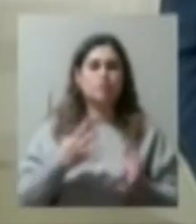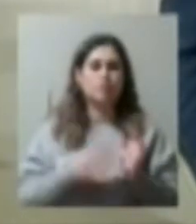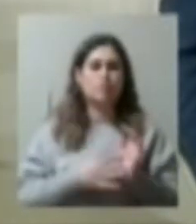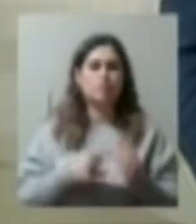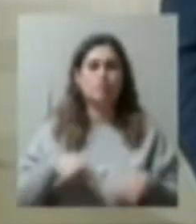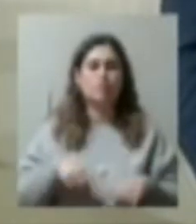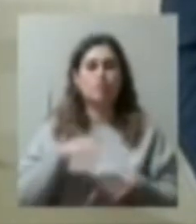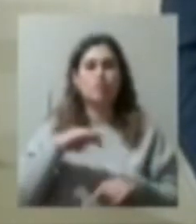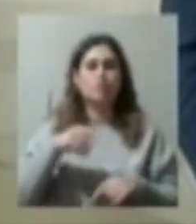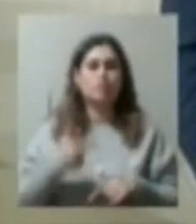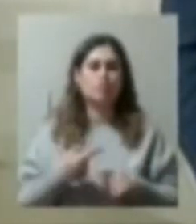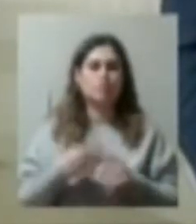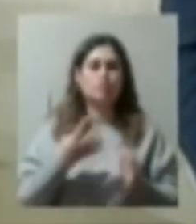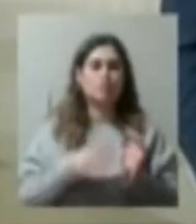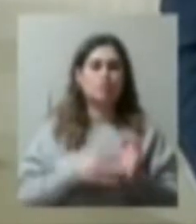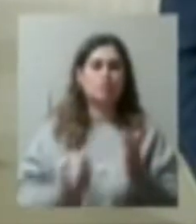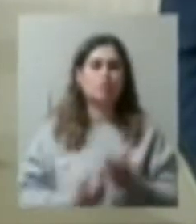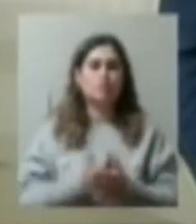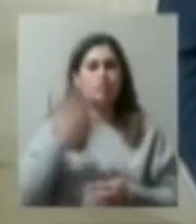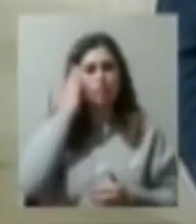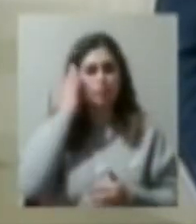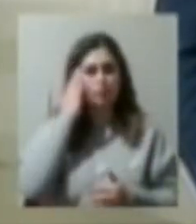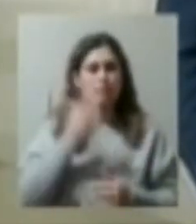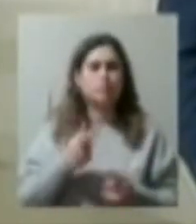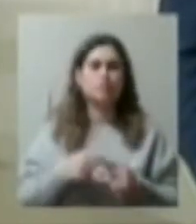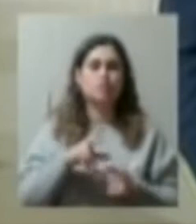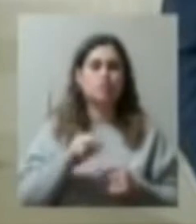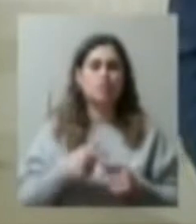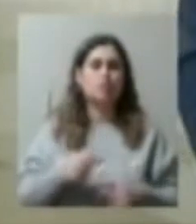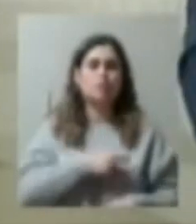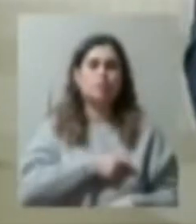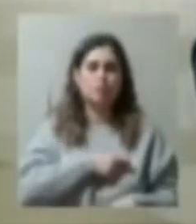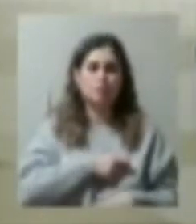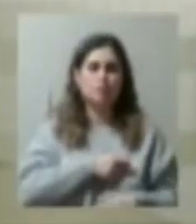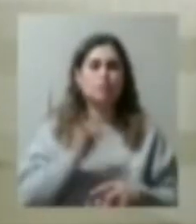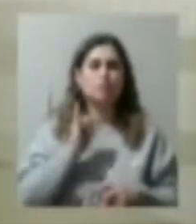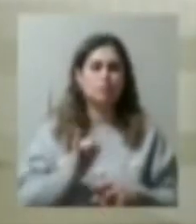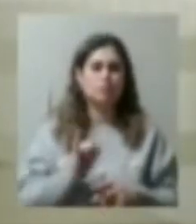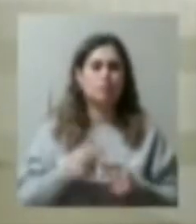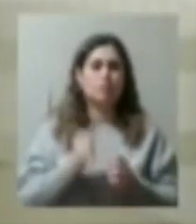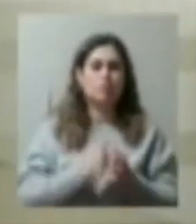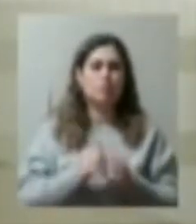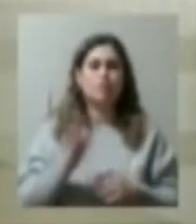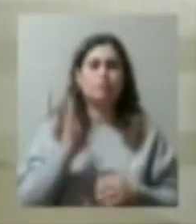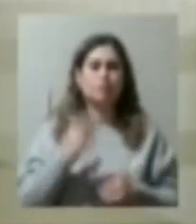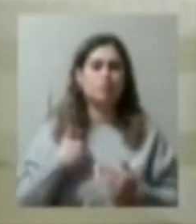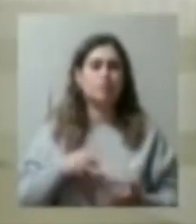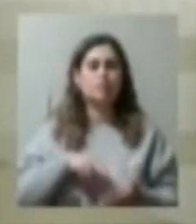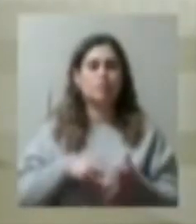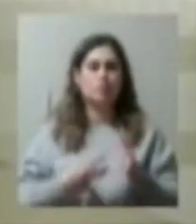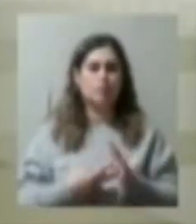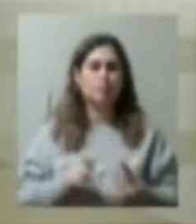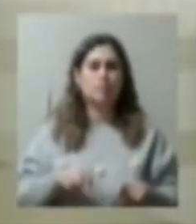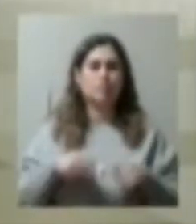громад, 49 нових голів, складів депутатів. І кожного вівторка ми запланували передачу